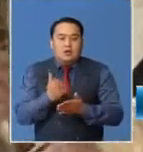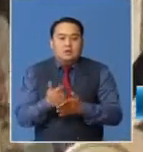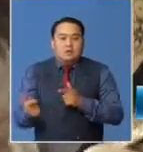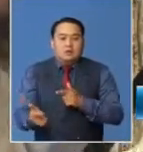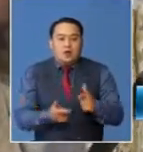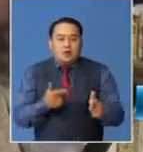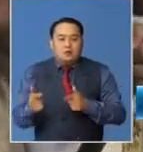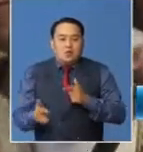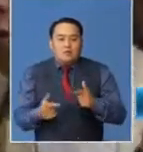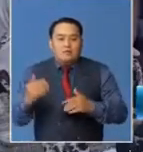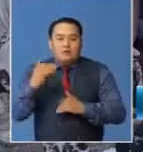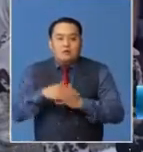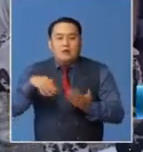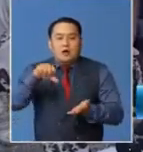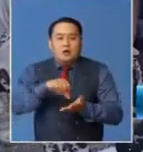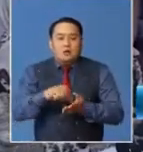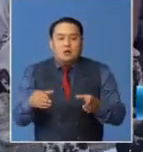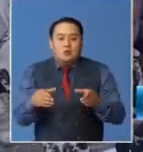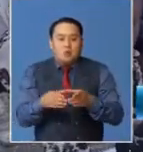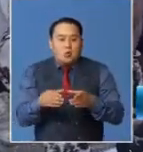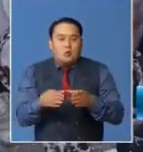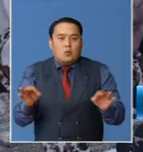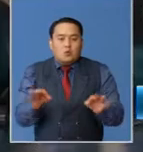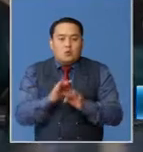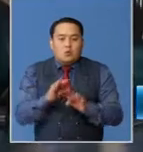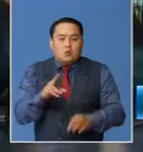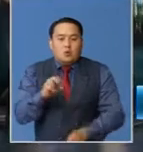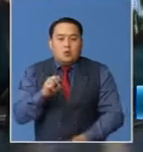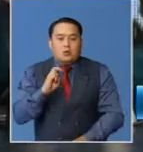музыкальной части вечера стало выступление группы традиционной музыки «Коркут».